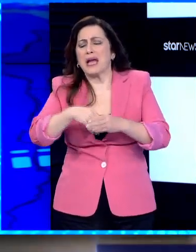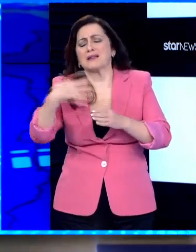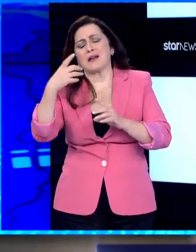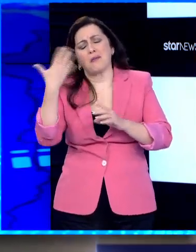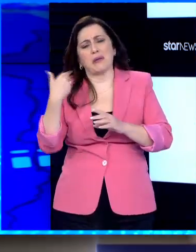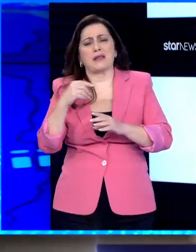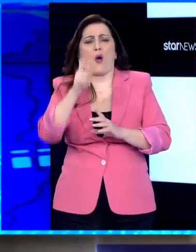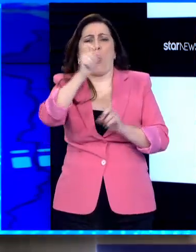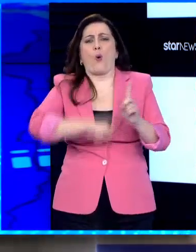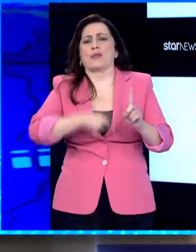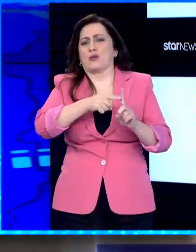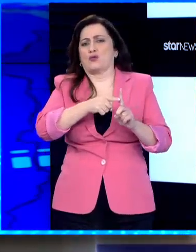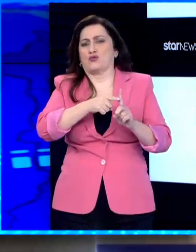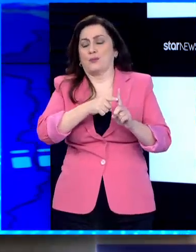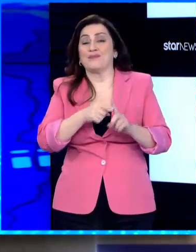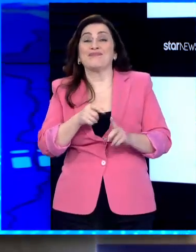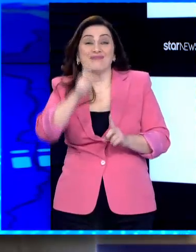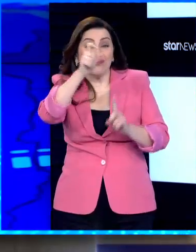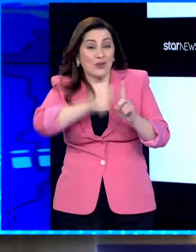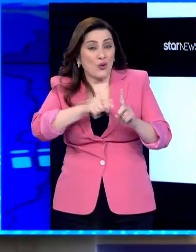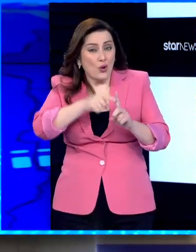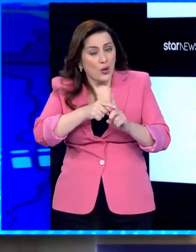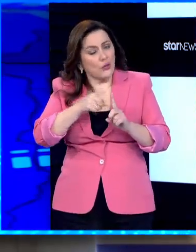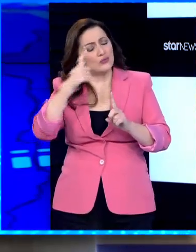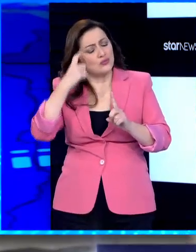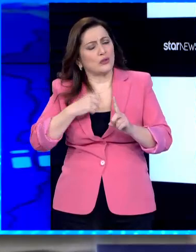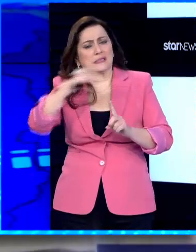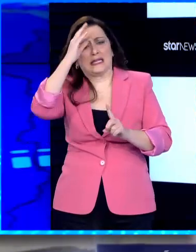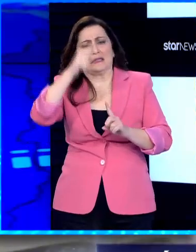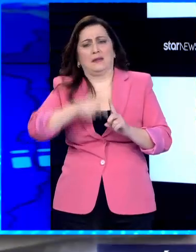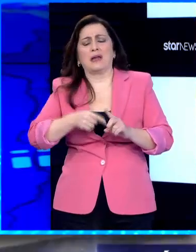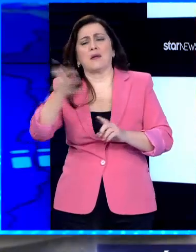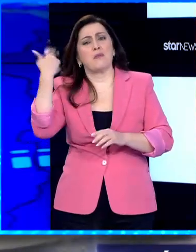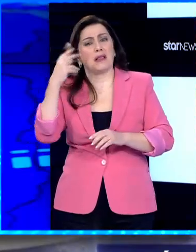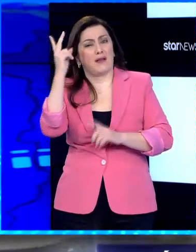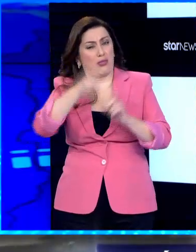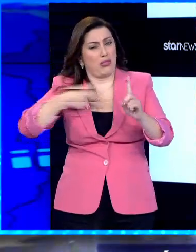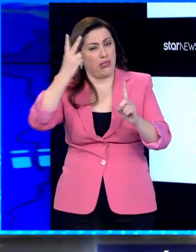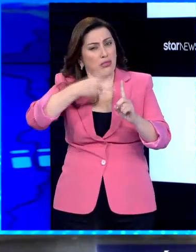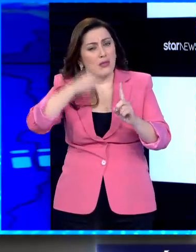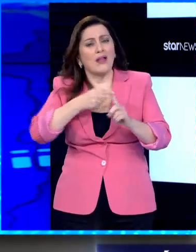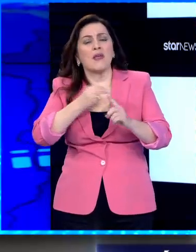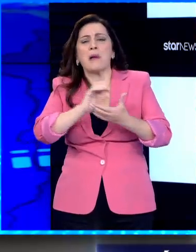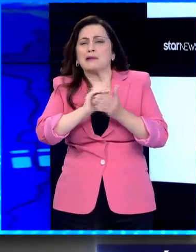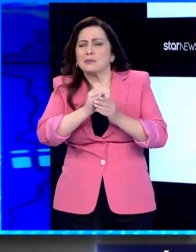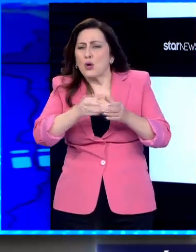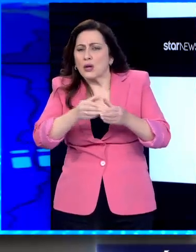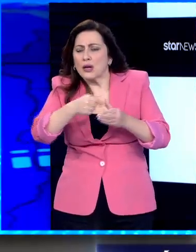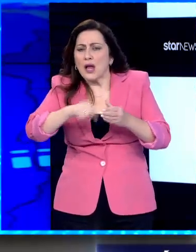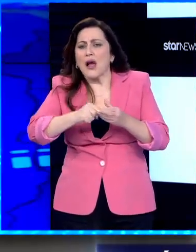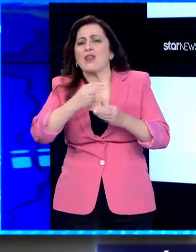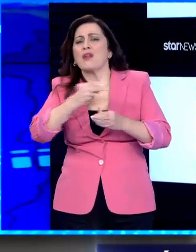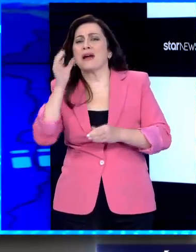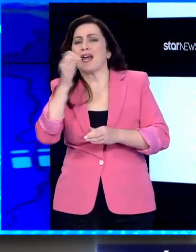ο 56χρονος. Το θύμα εξάλλου είναι γνωστό στις αρχές και έχει κατηγορηθεί στο παρελθόν για σύσταση συμμορίας,